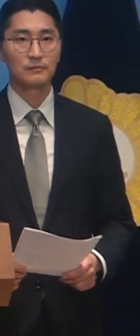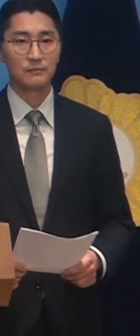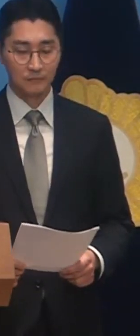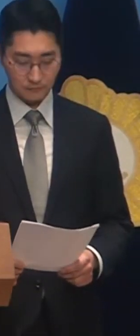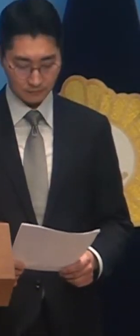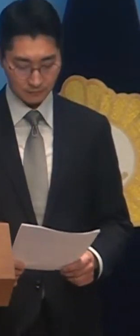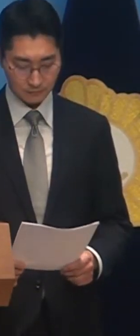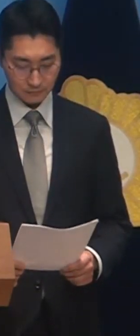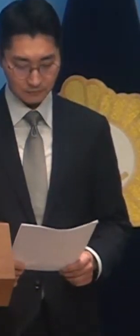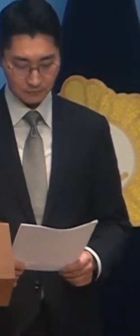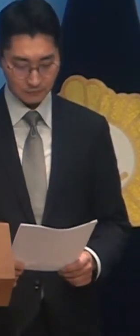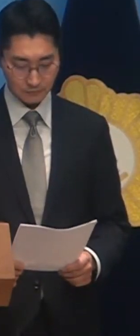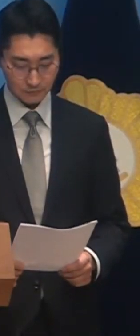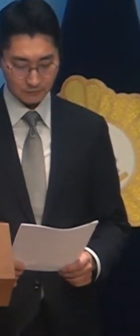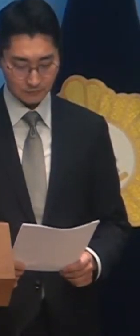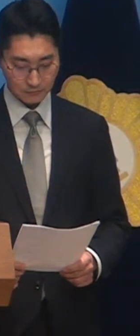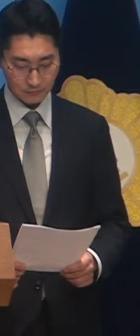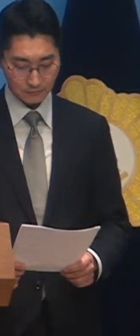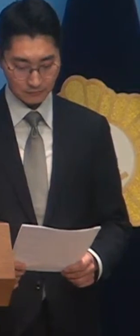발의했습니다.